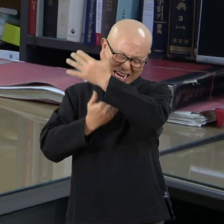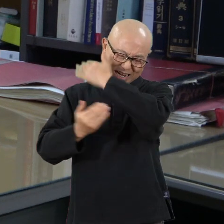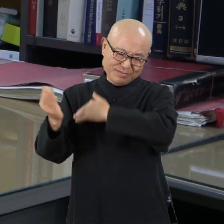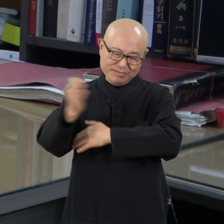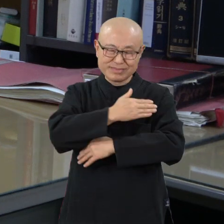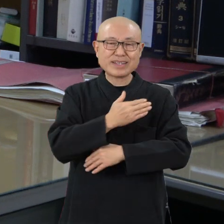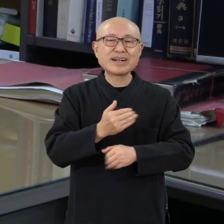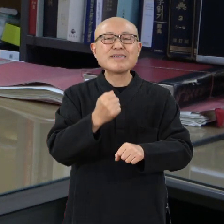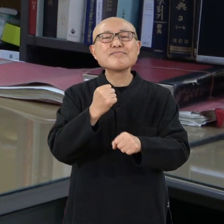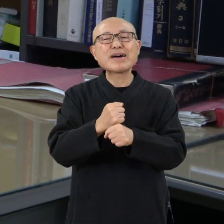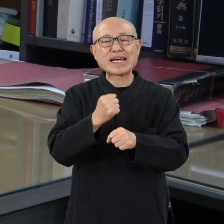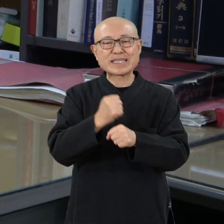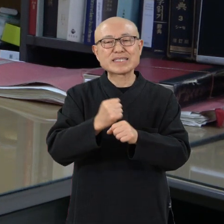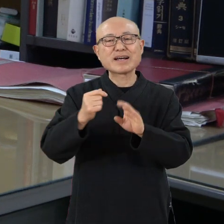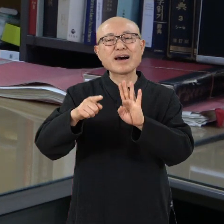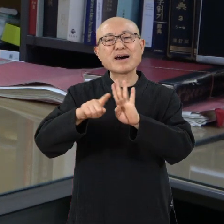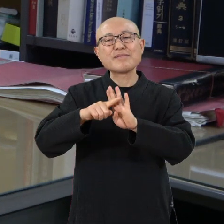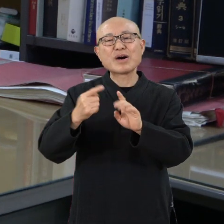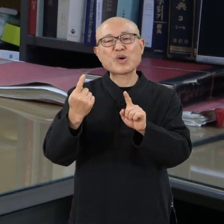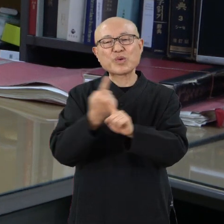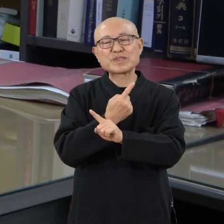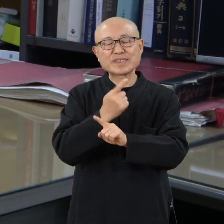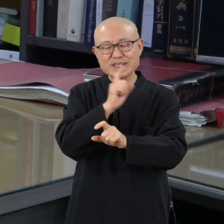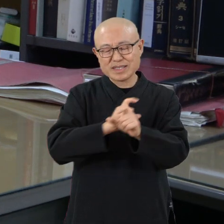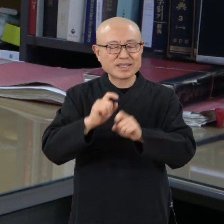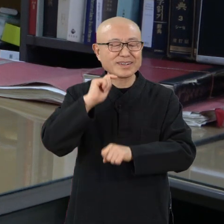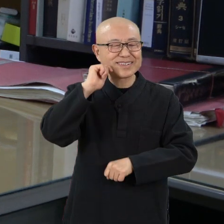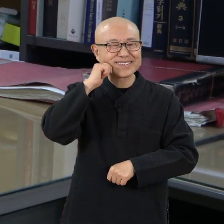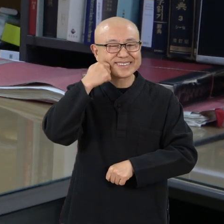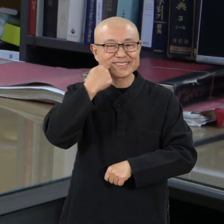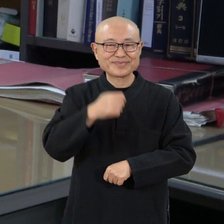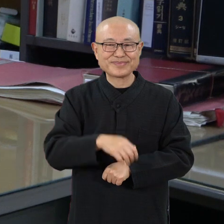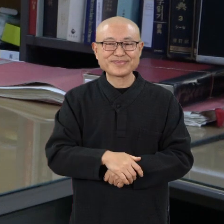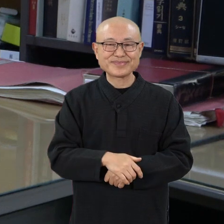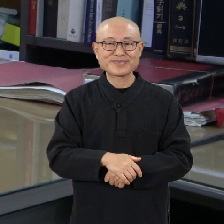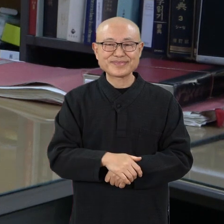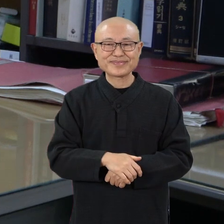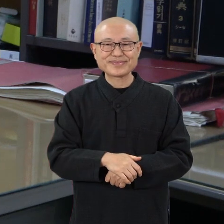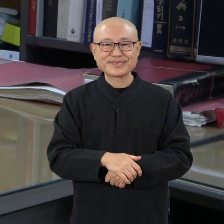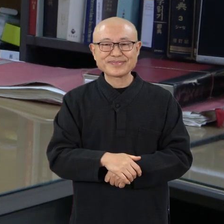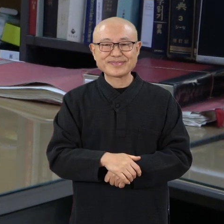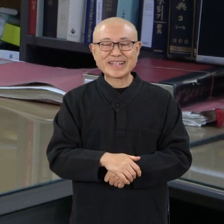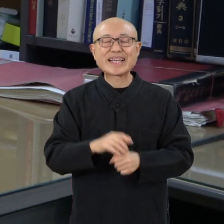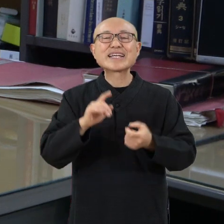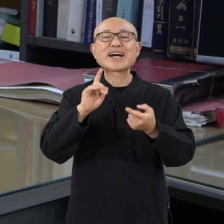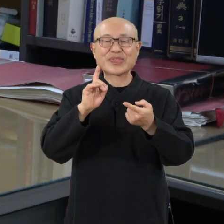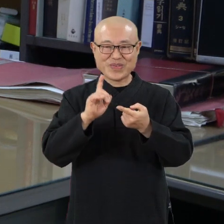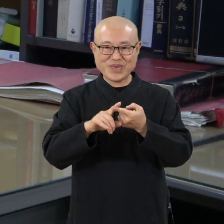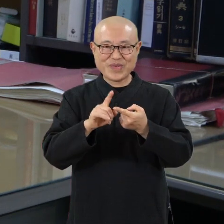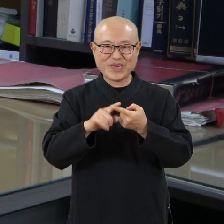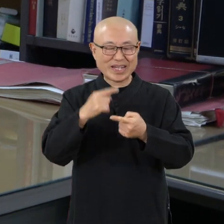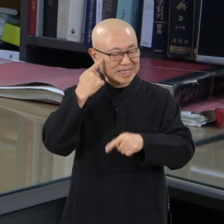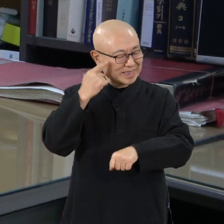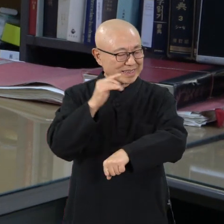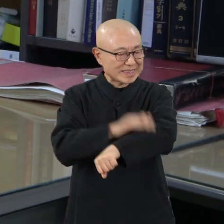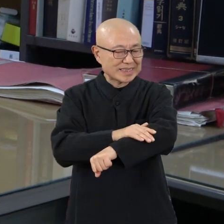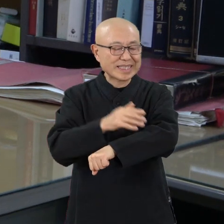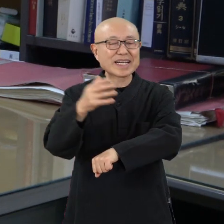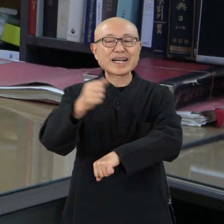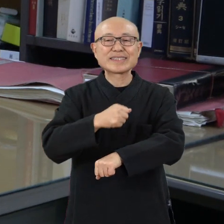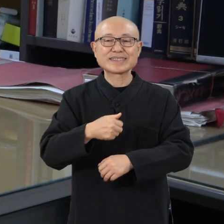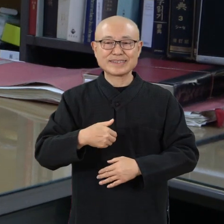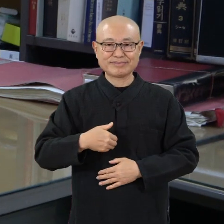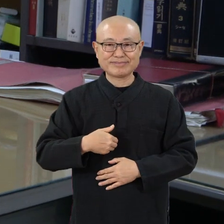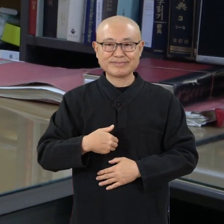쌓아온 수겁을 고치는 것은 굉장히 어려운 일이에요. 그래서 이건 역시 우리는 지혜를 가져야